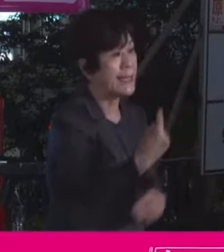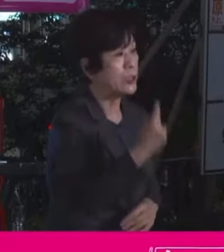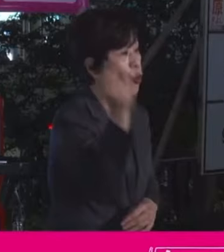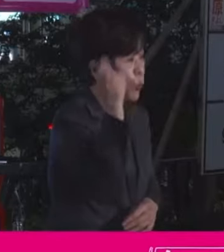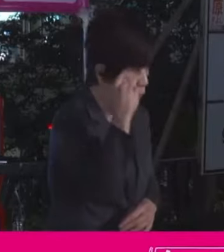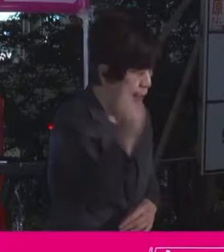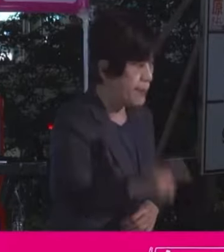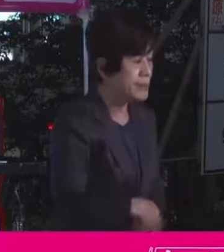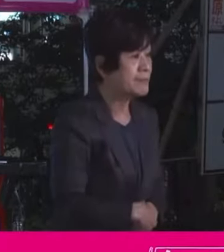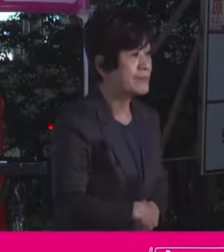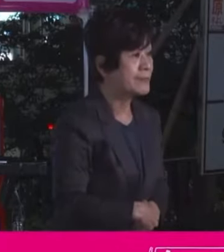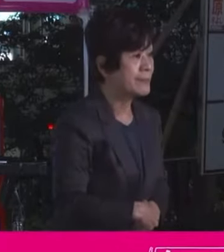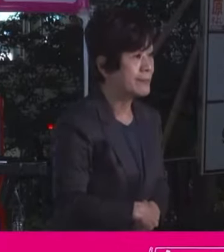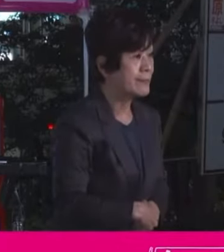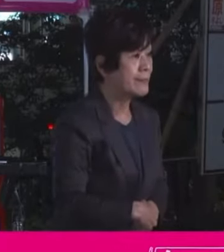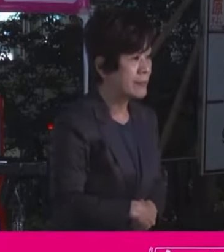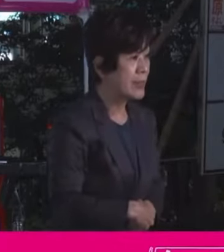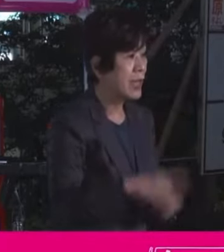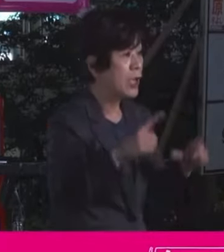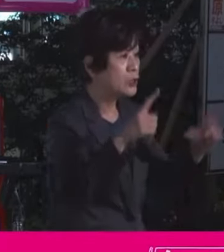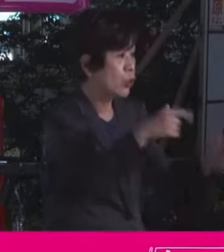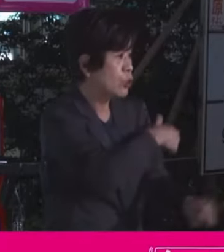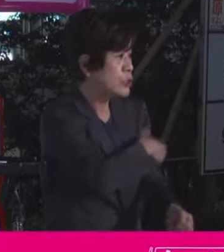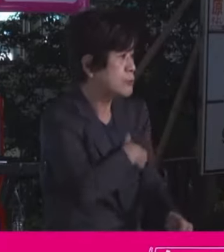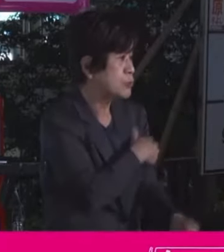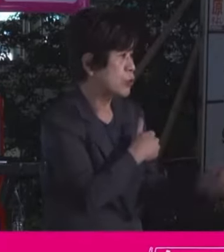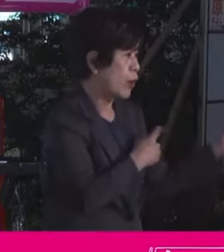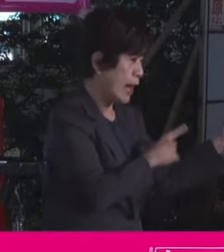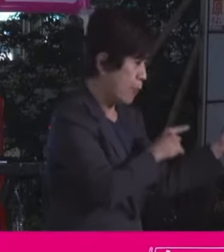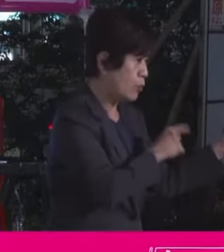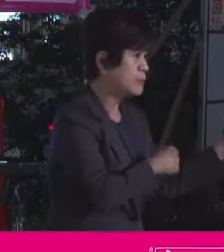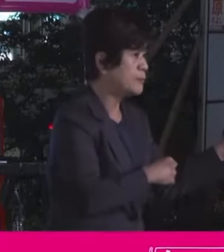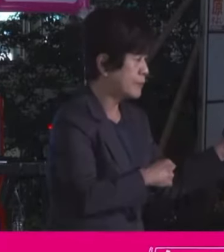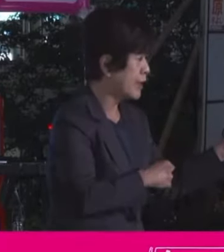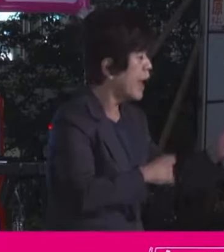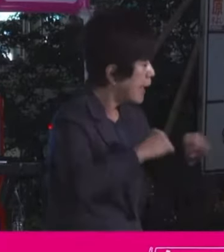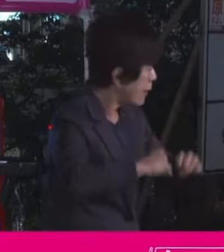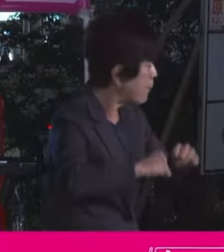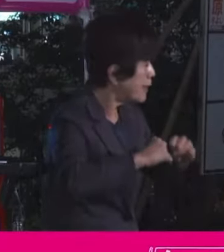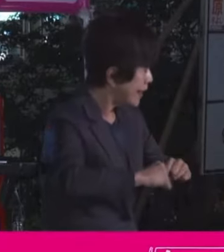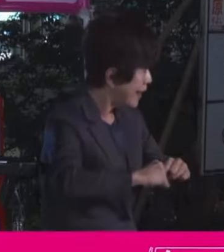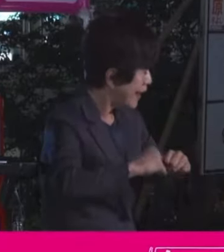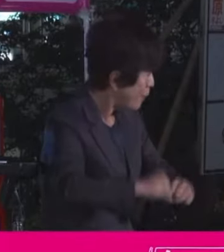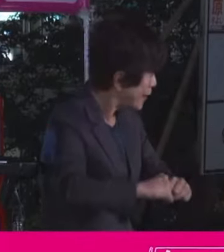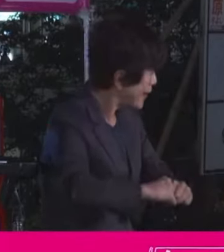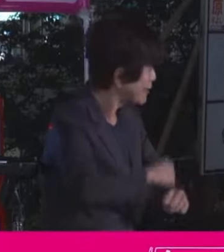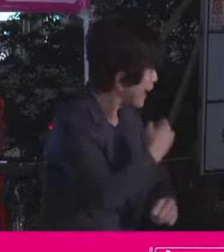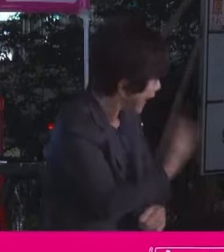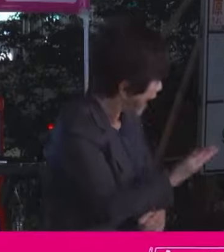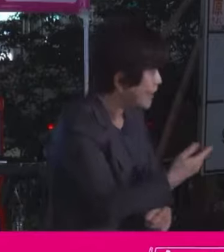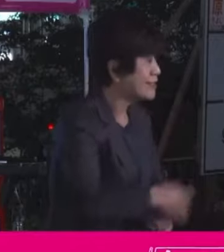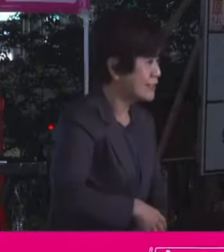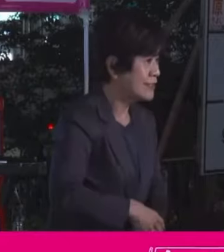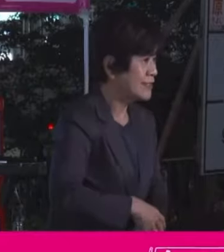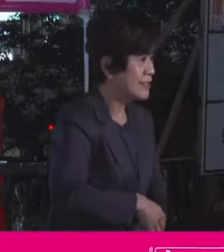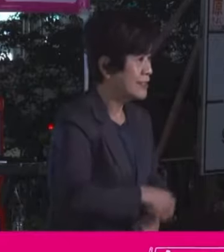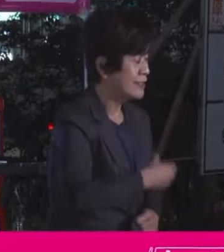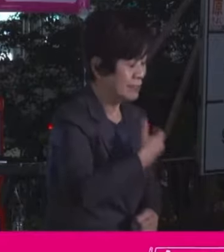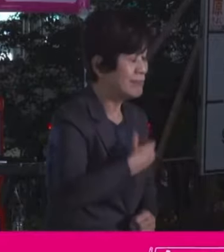ました。そこにいる東京新聞の彼も頑張っているから報道してくれ